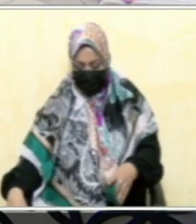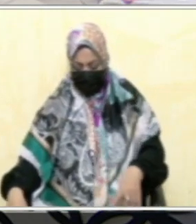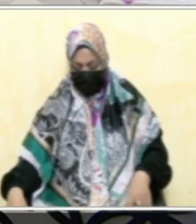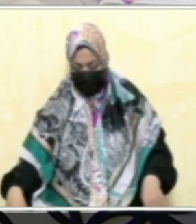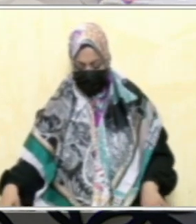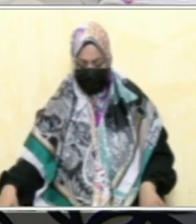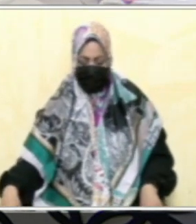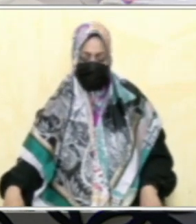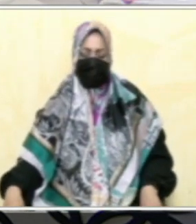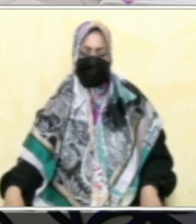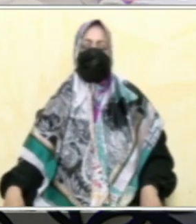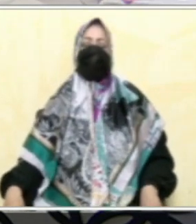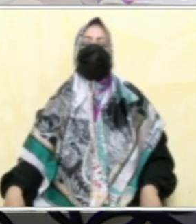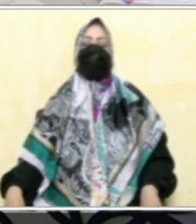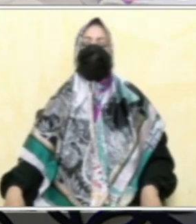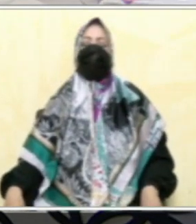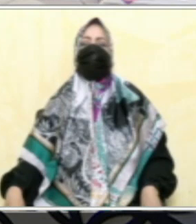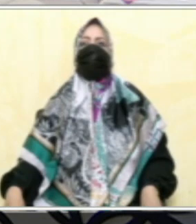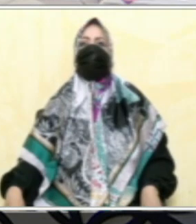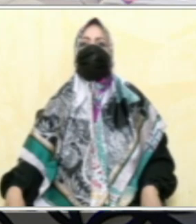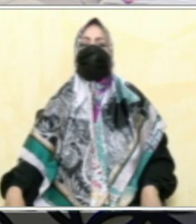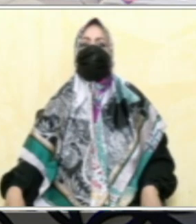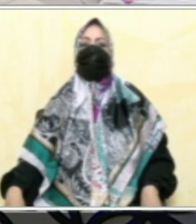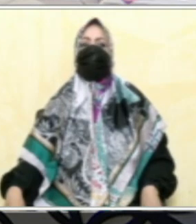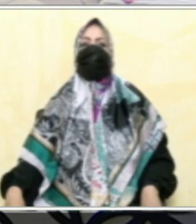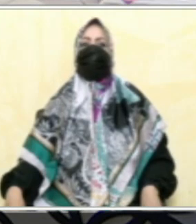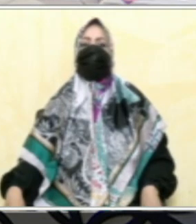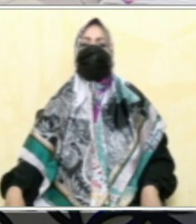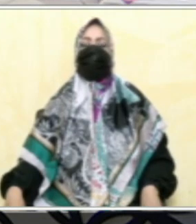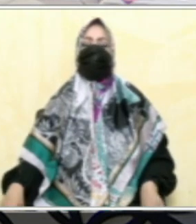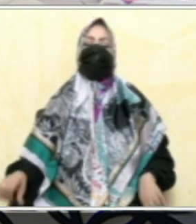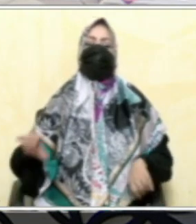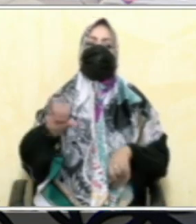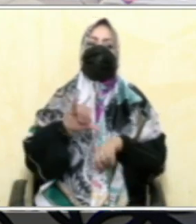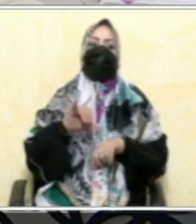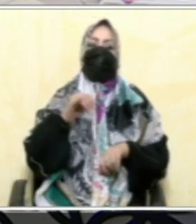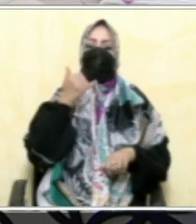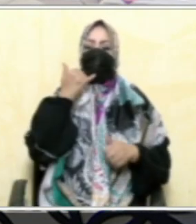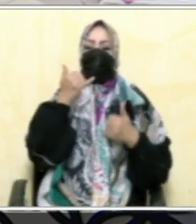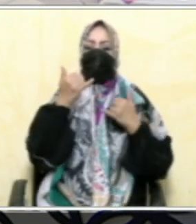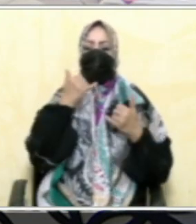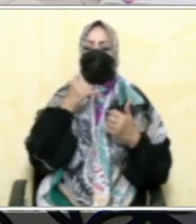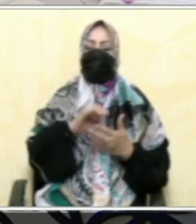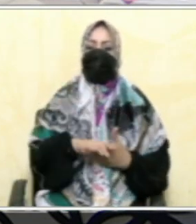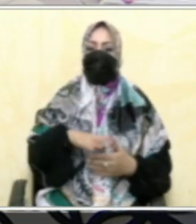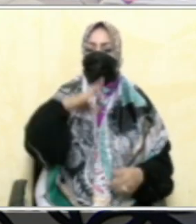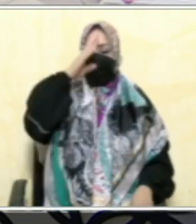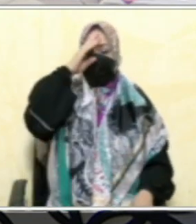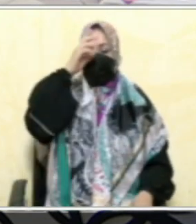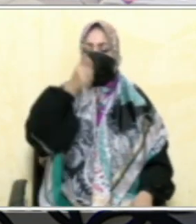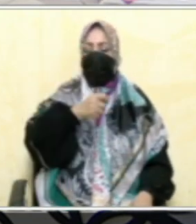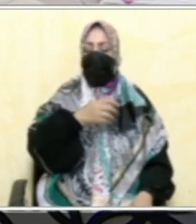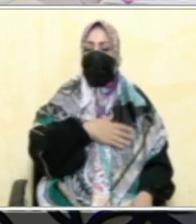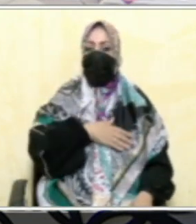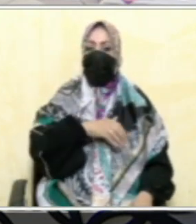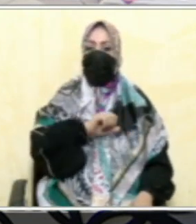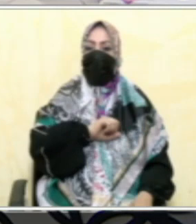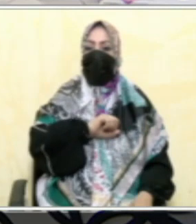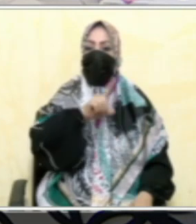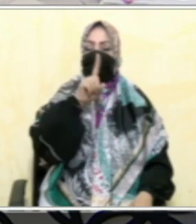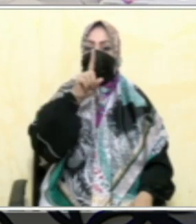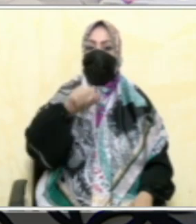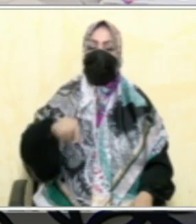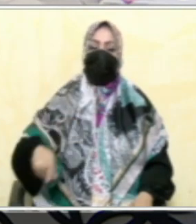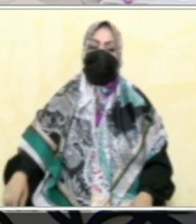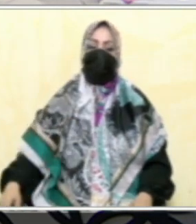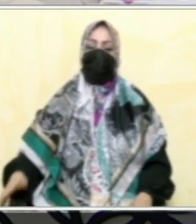السلام عليكم. عليكم السلام ورحمة الله. كيف حالك يا شيخ؟ أهلا وسهلا بك، تفضلي. بارك الله فيك على البرنامج الطيب جميعا إن